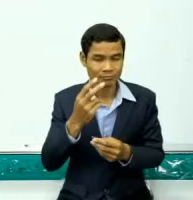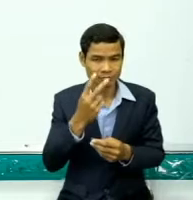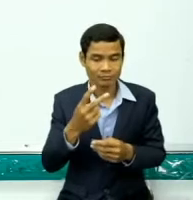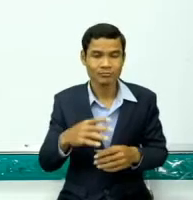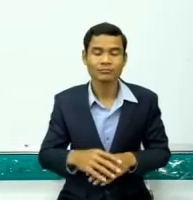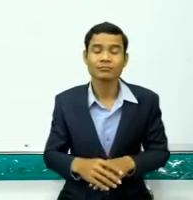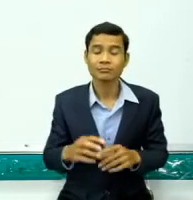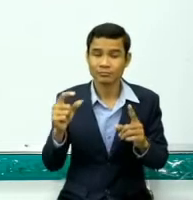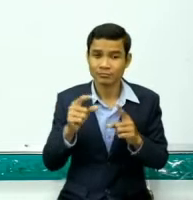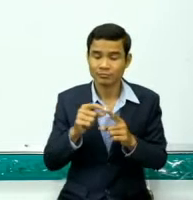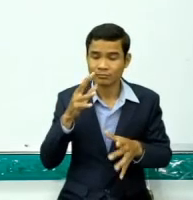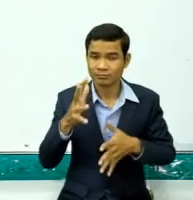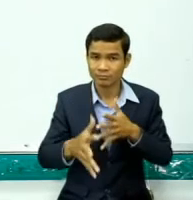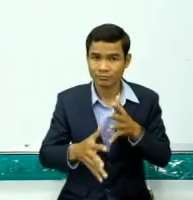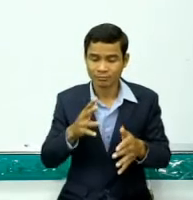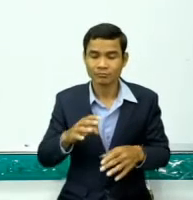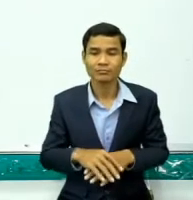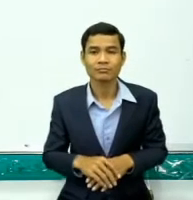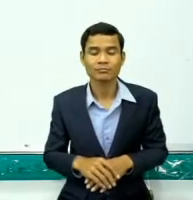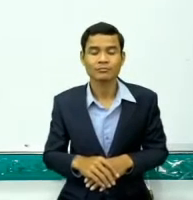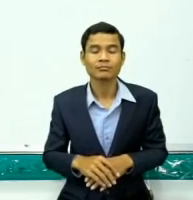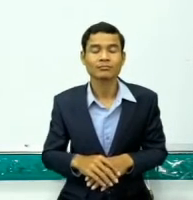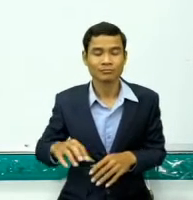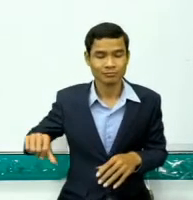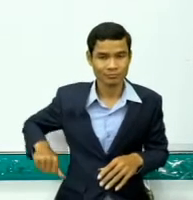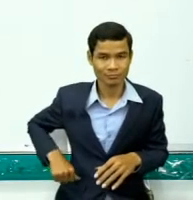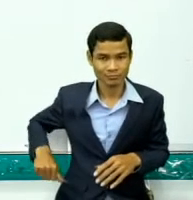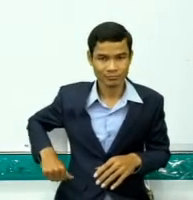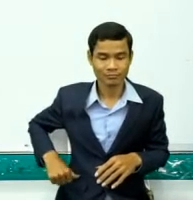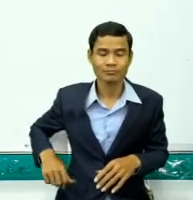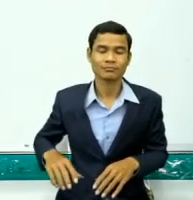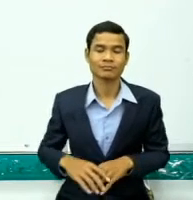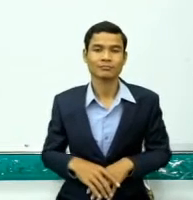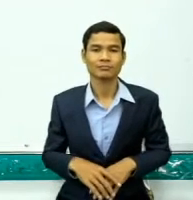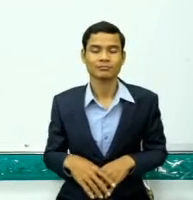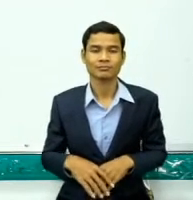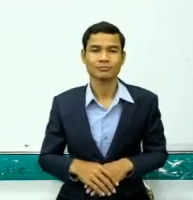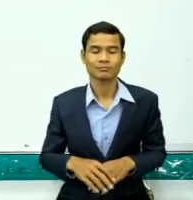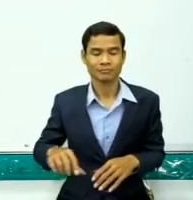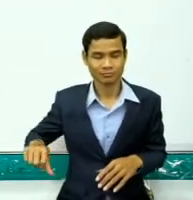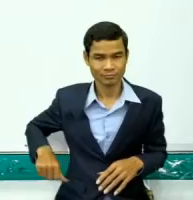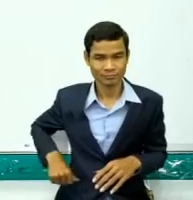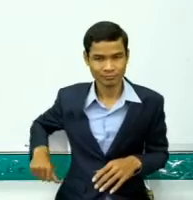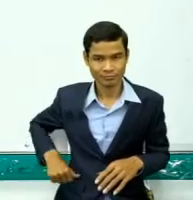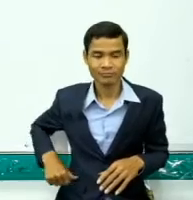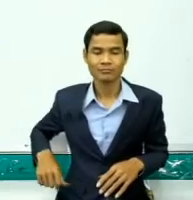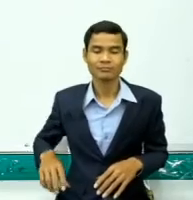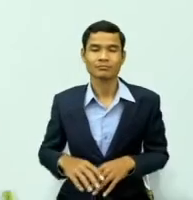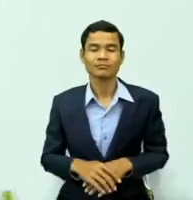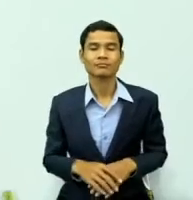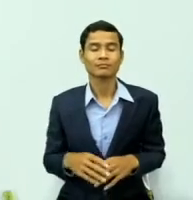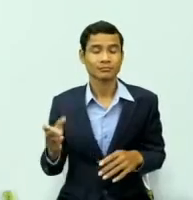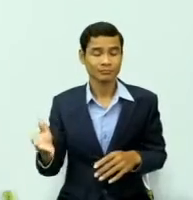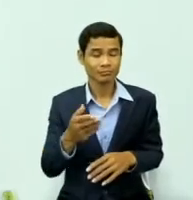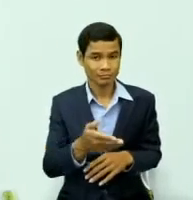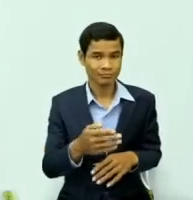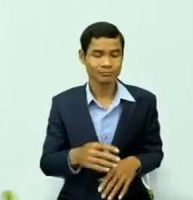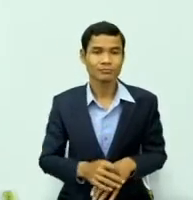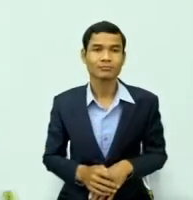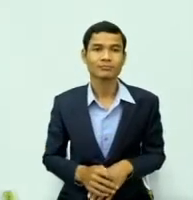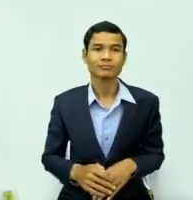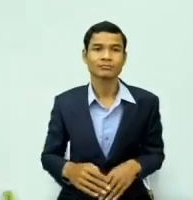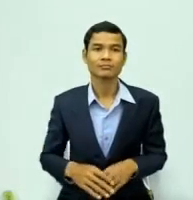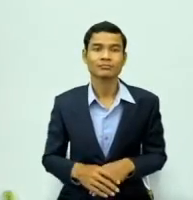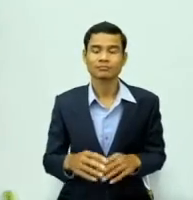chà bên này cứ dừng ăn thá nhé nhỏ chà nhé nhỏ chà con cốt